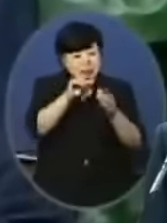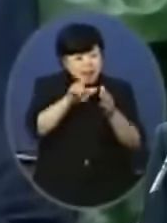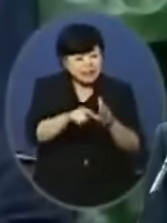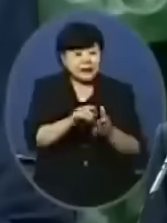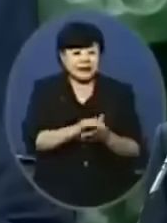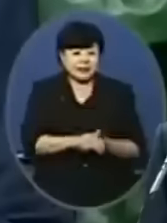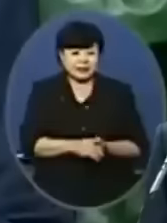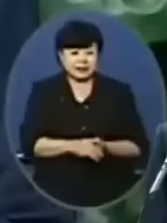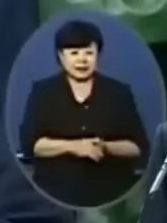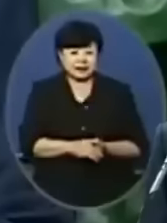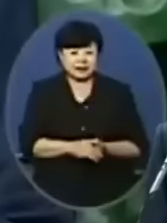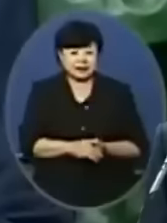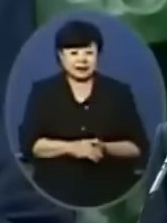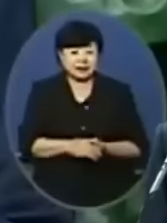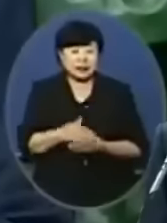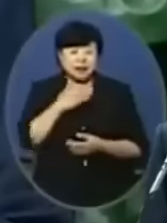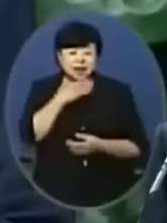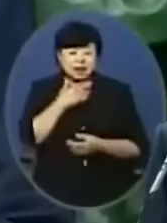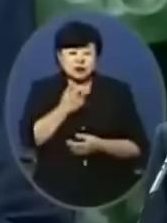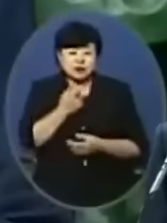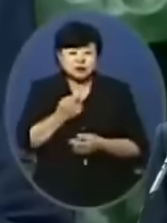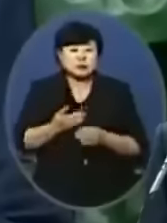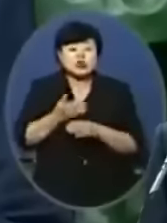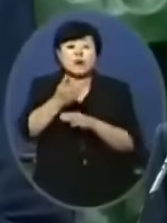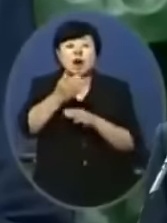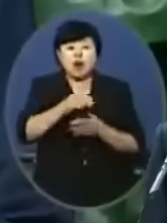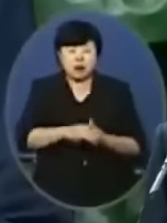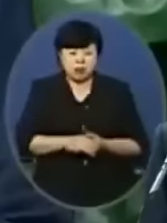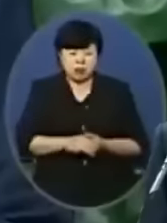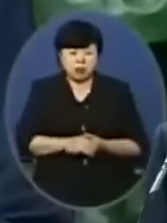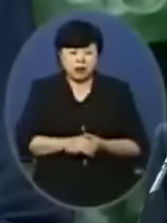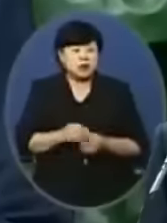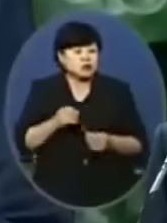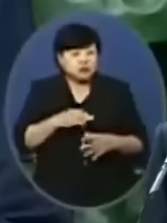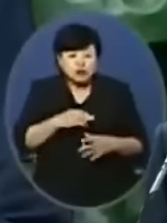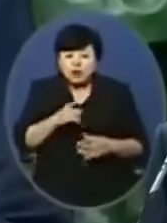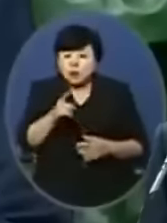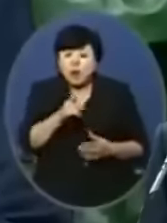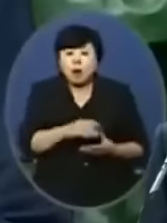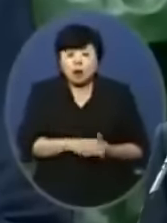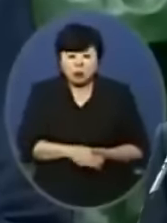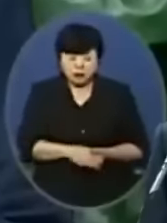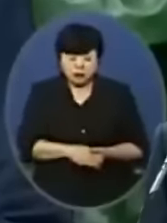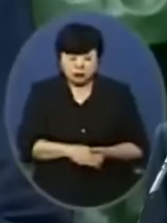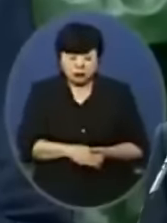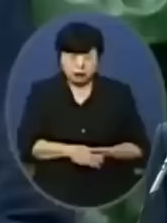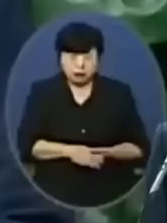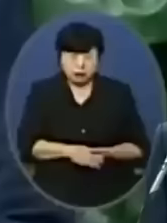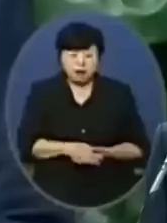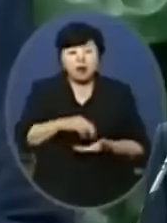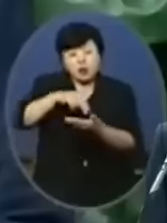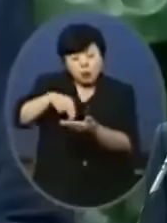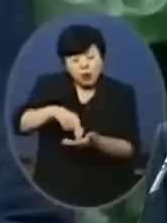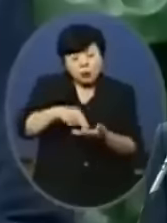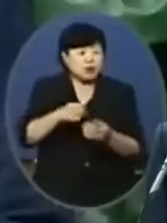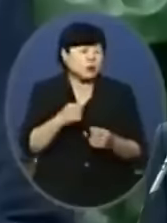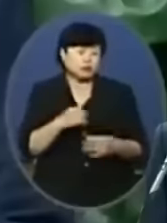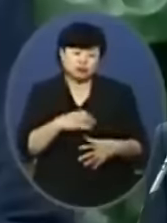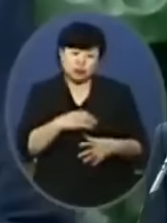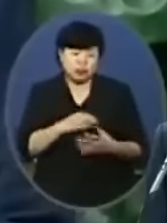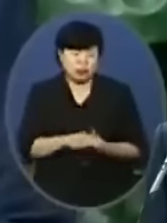중에 60이 넘은 사람들이 제일 두려워하는 것이 뭔가 물어보십시오. 외로움을 두려워하는